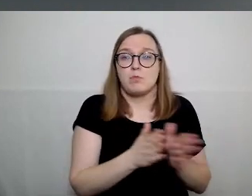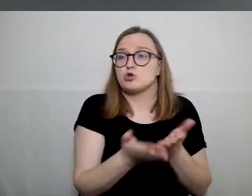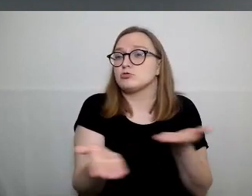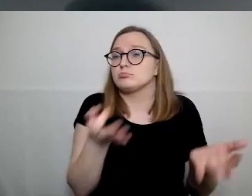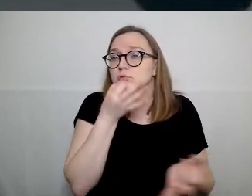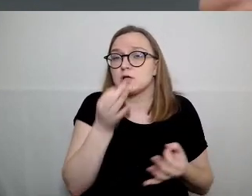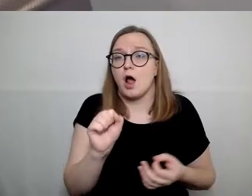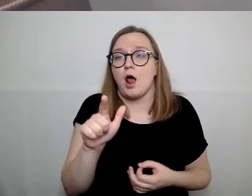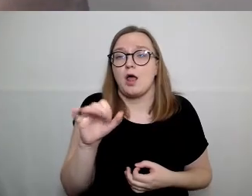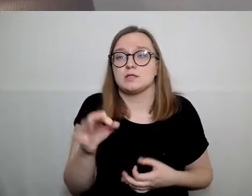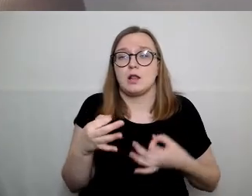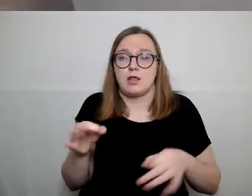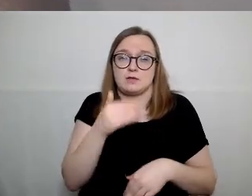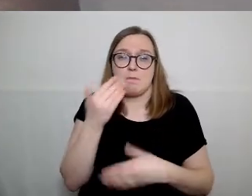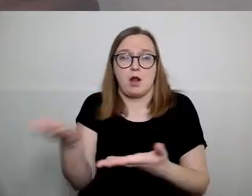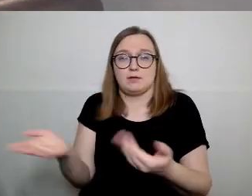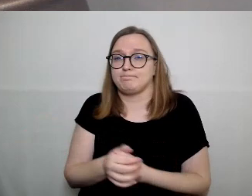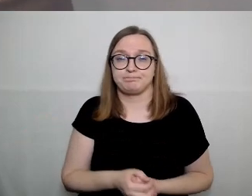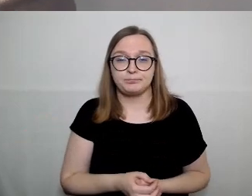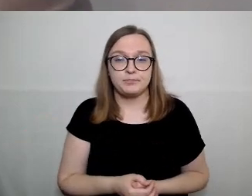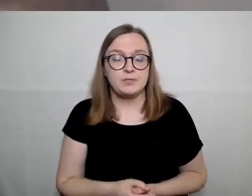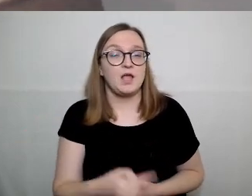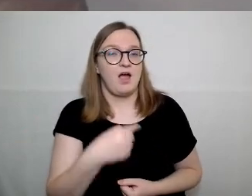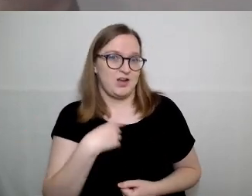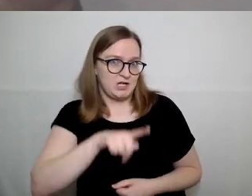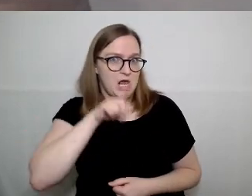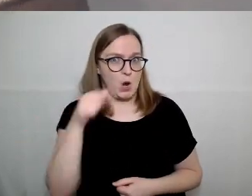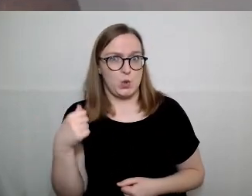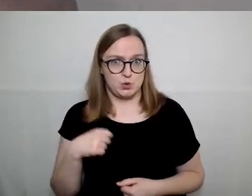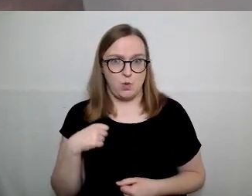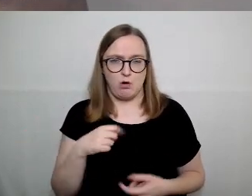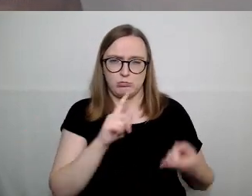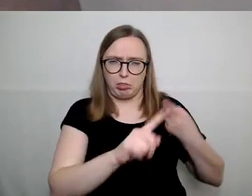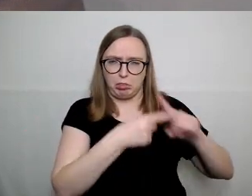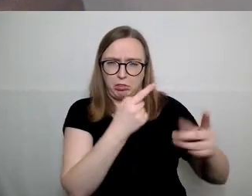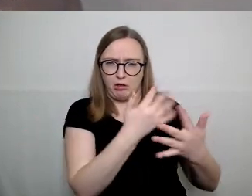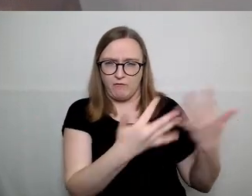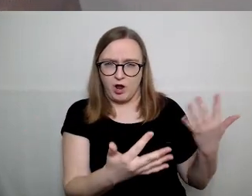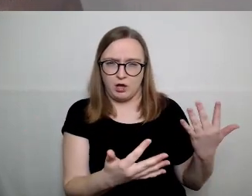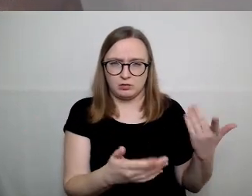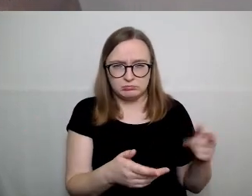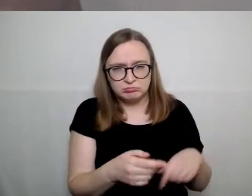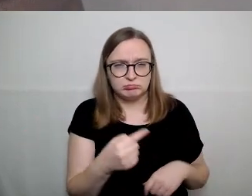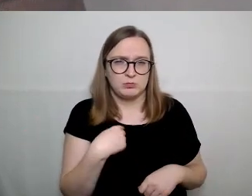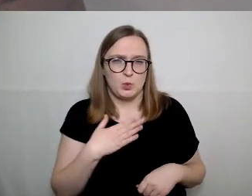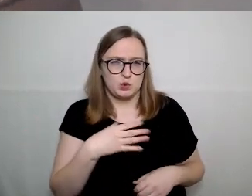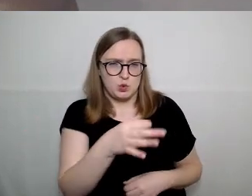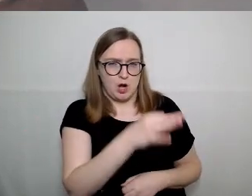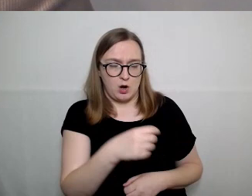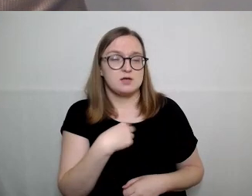partija. Na, man, kaip jaunam žmogui, tas nepotizmas, švogerizmas mūsų rajone iš tiesų yra